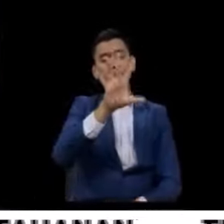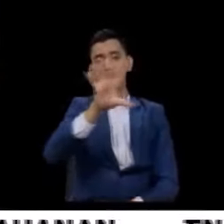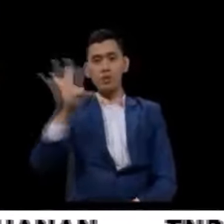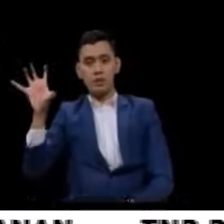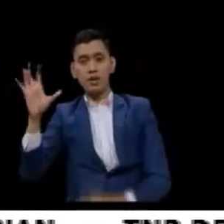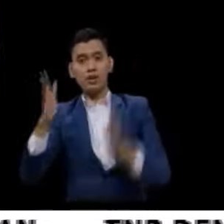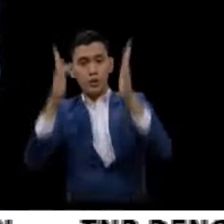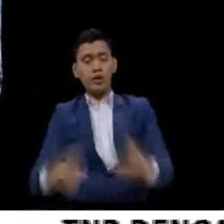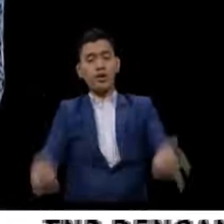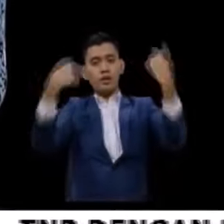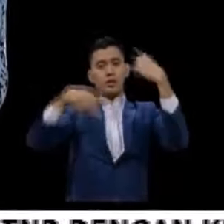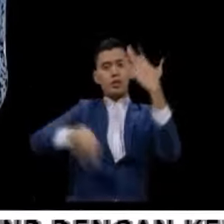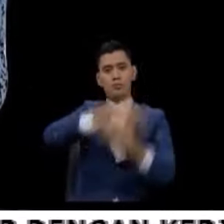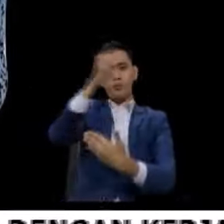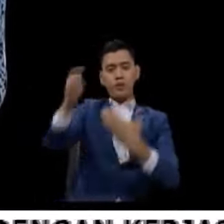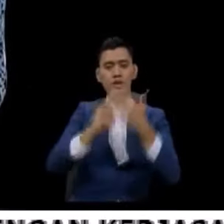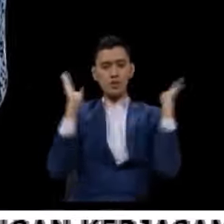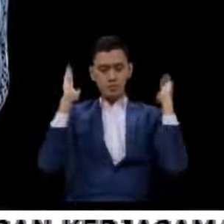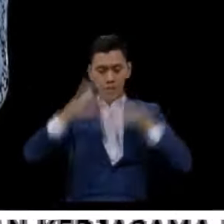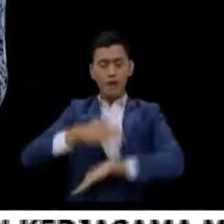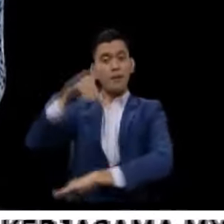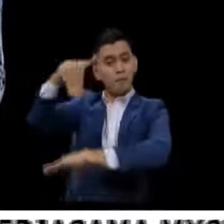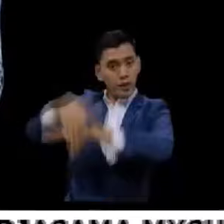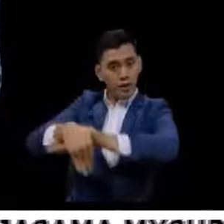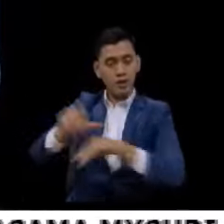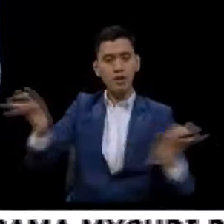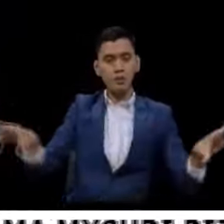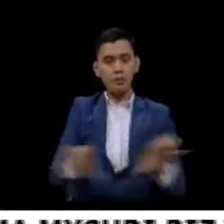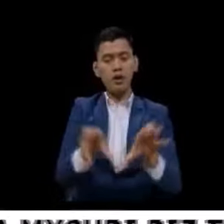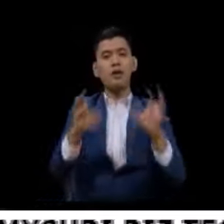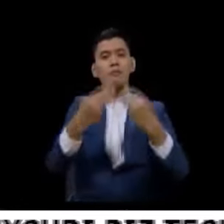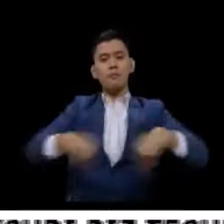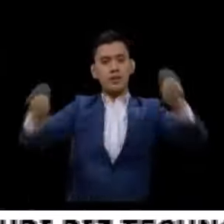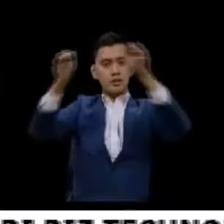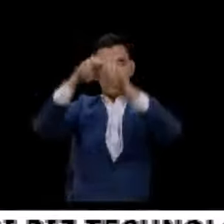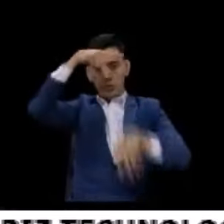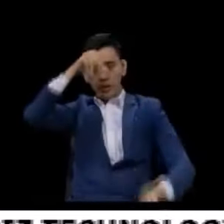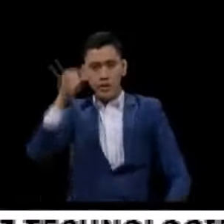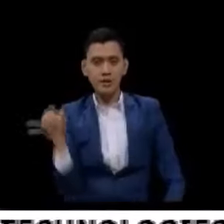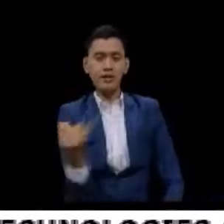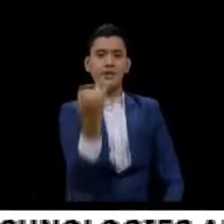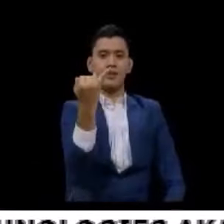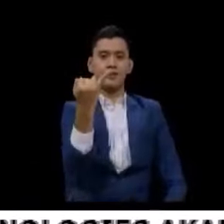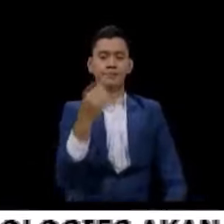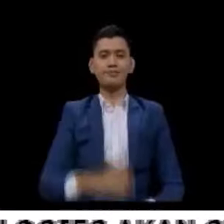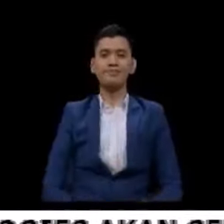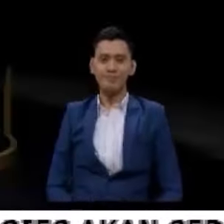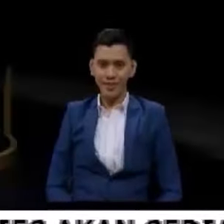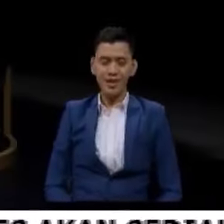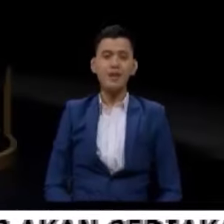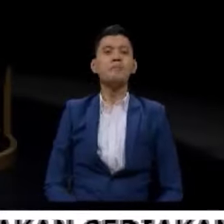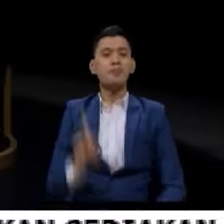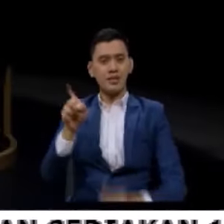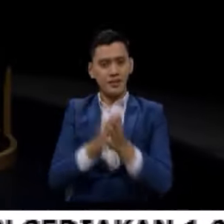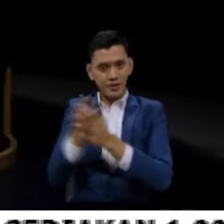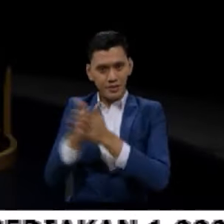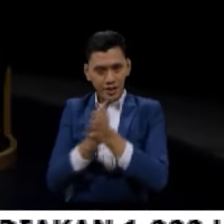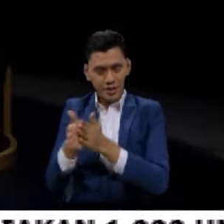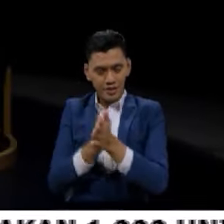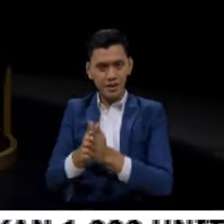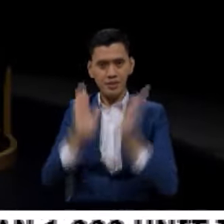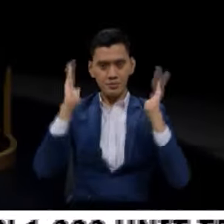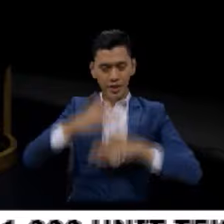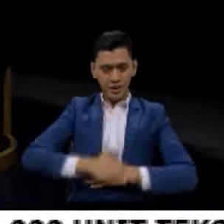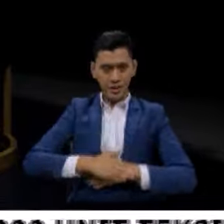Wahabi dalam program kamu lain yang dibuat di Putrajaya sebaiknya Inna sholata tanha Anil fahsya Iwal